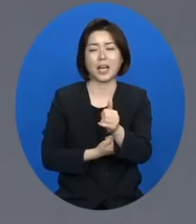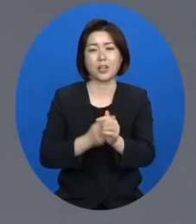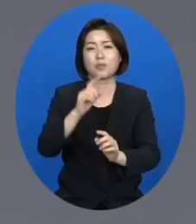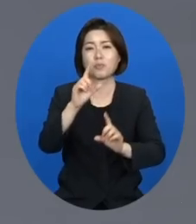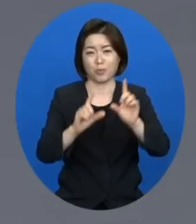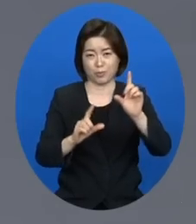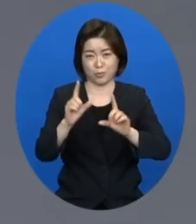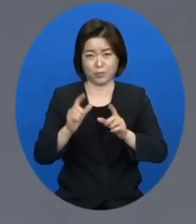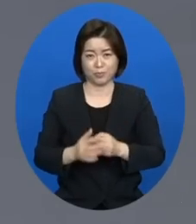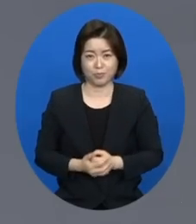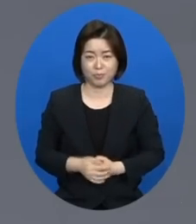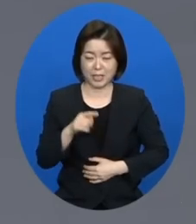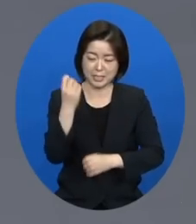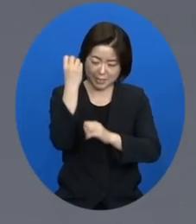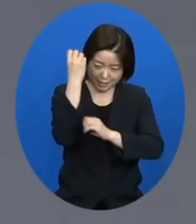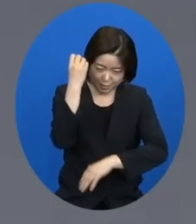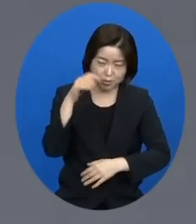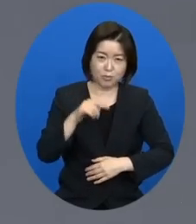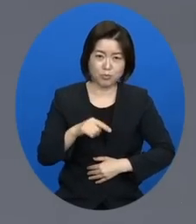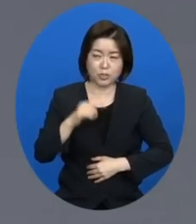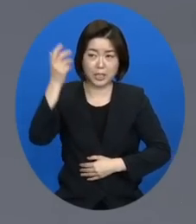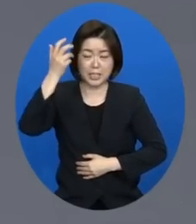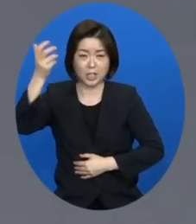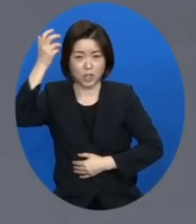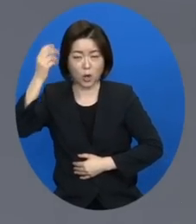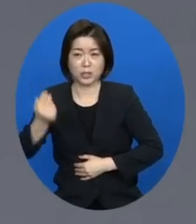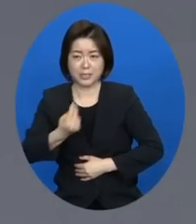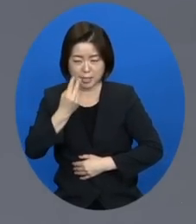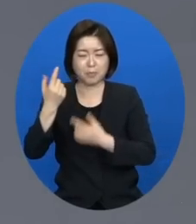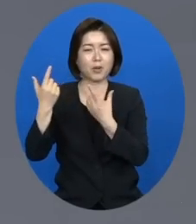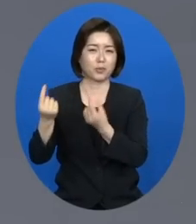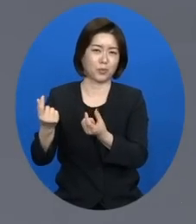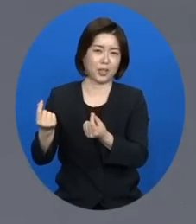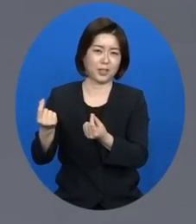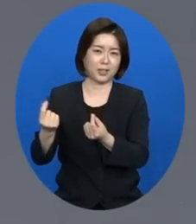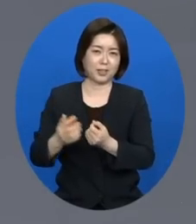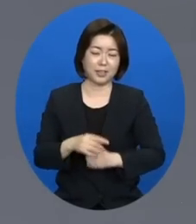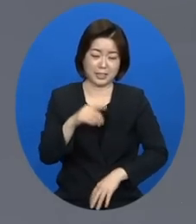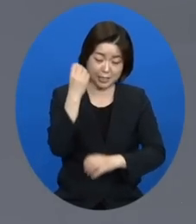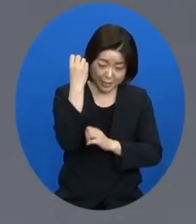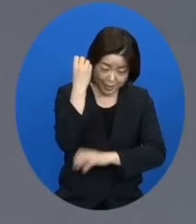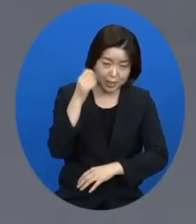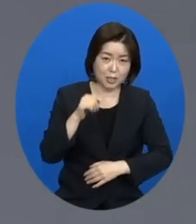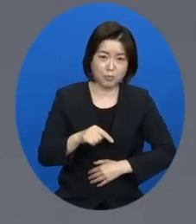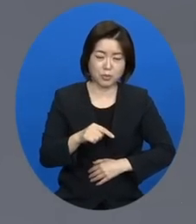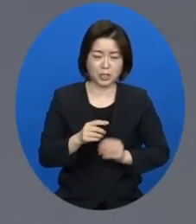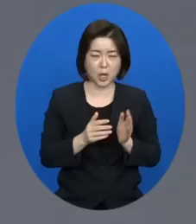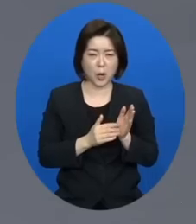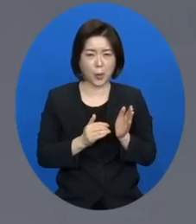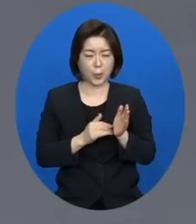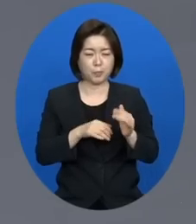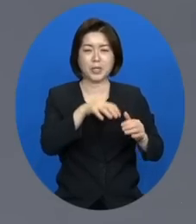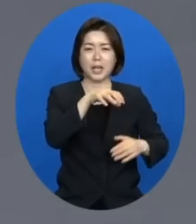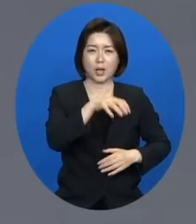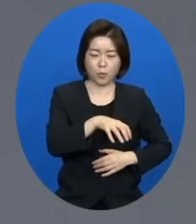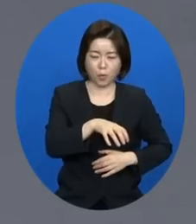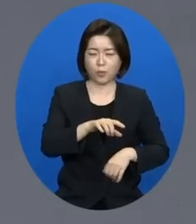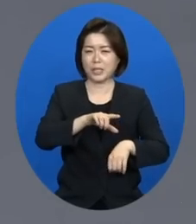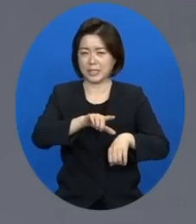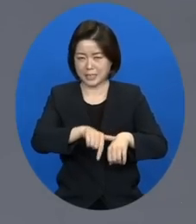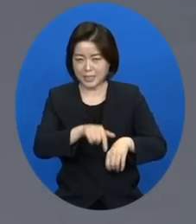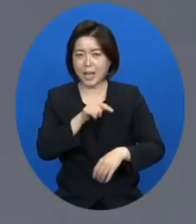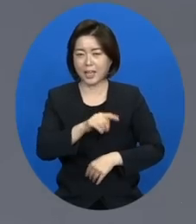원리입니다. 그래서 이 뿌리는 영적인 생명을 가리키죠. 그래서 이 뿌리는 은밀한 장소와